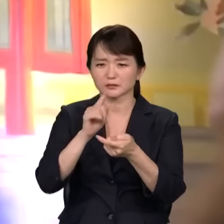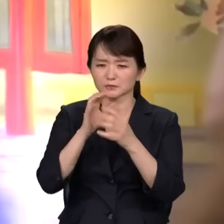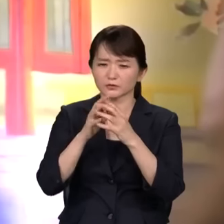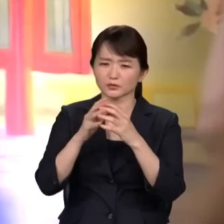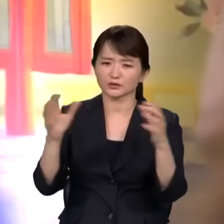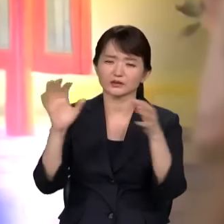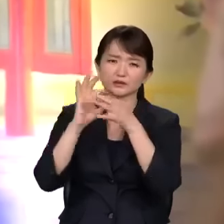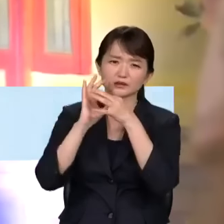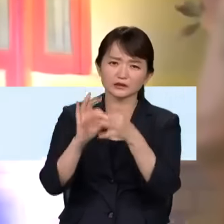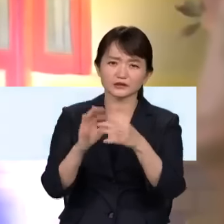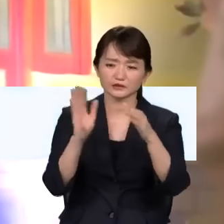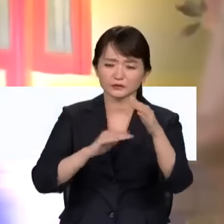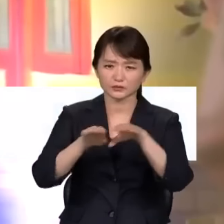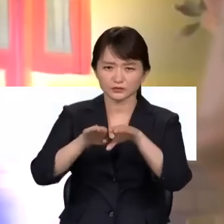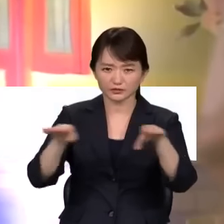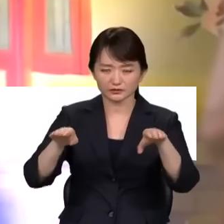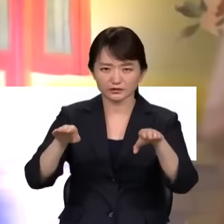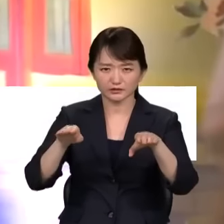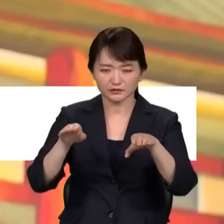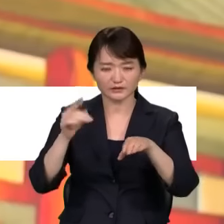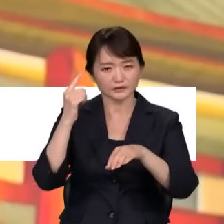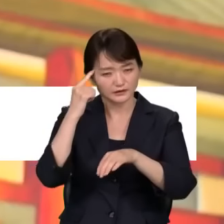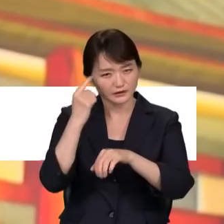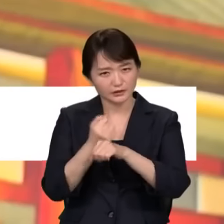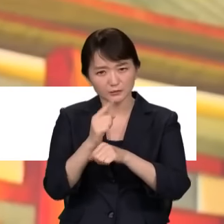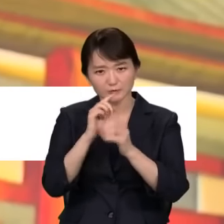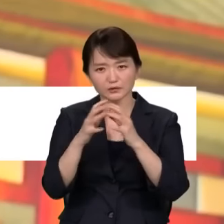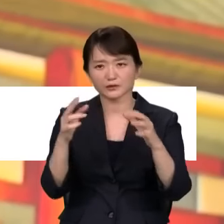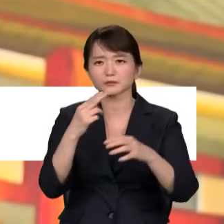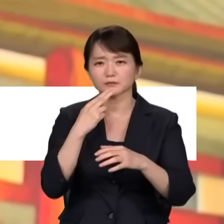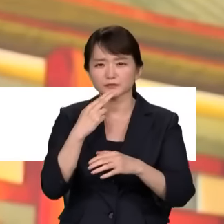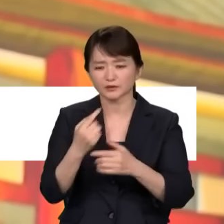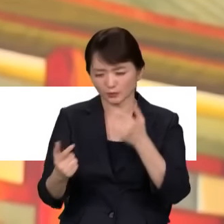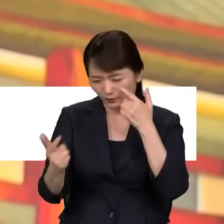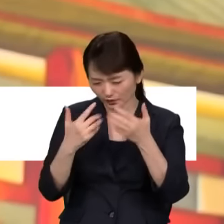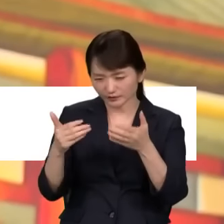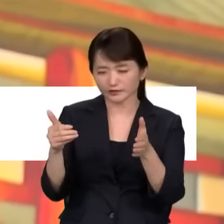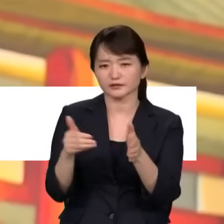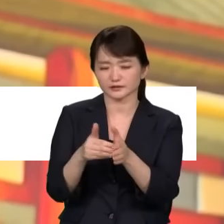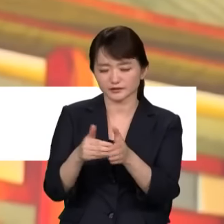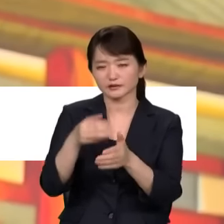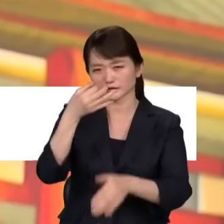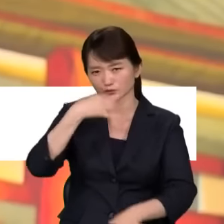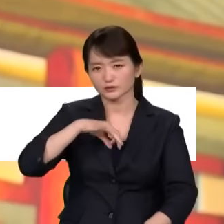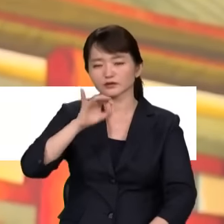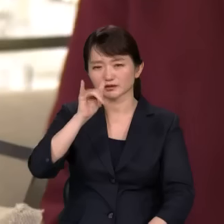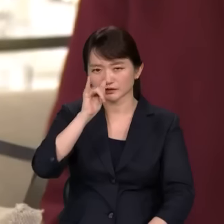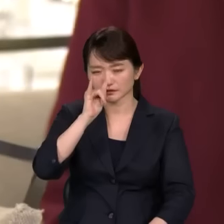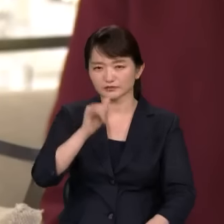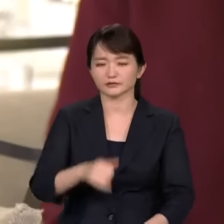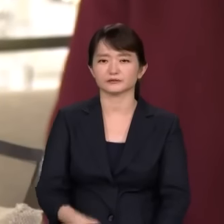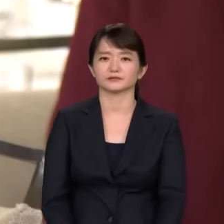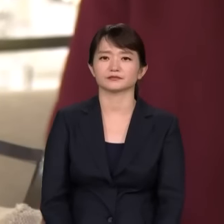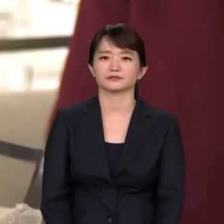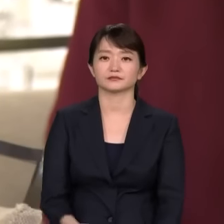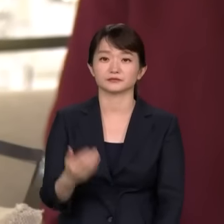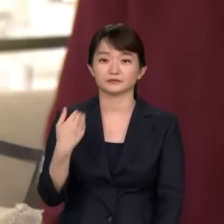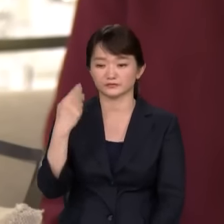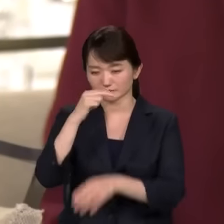지속되면서 공정성을 제고하고 논란이 남지 않도록 매듭짓는 것이 바람직하다고 결정했다고 강조했습니다. 앞서